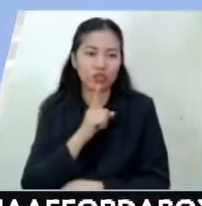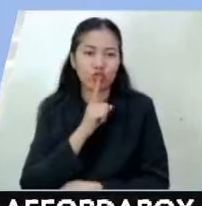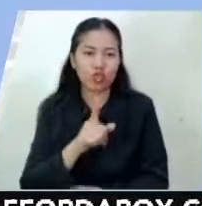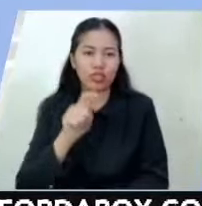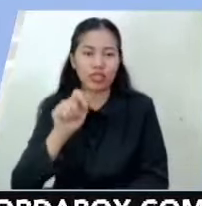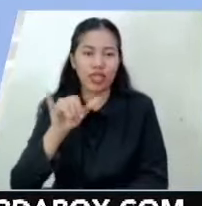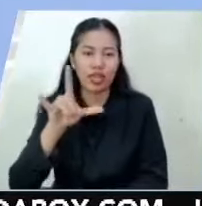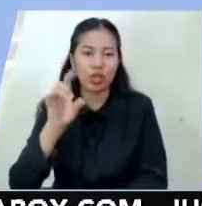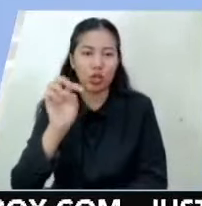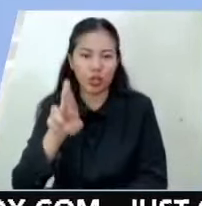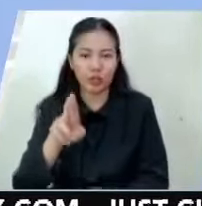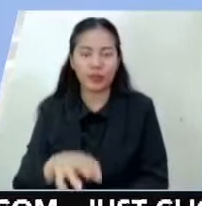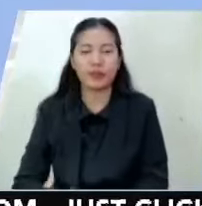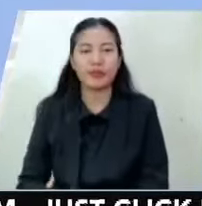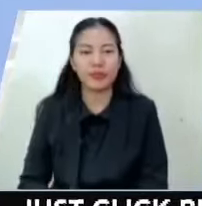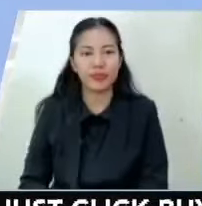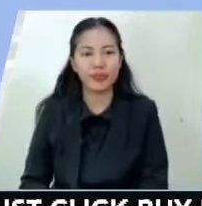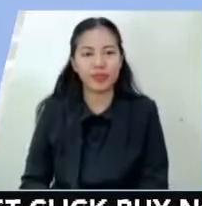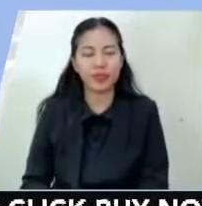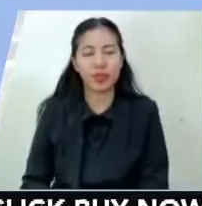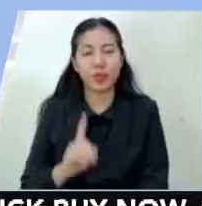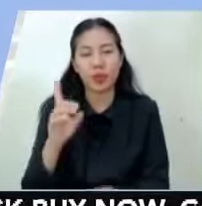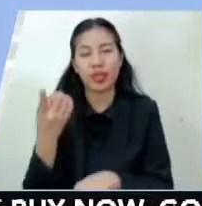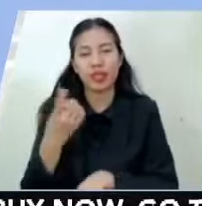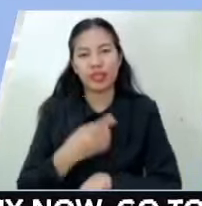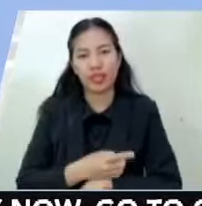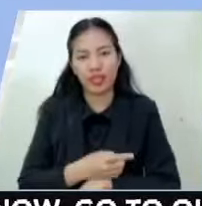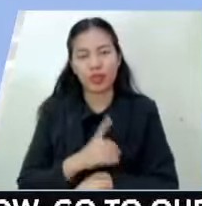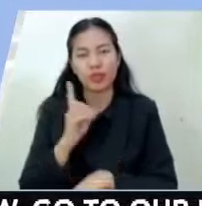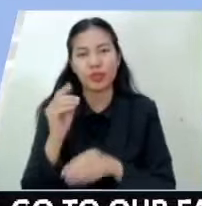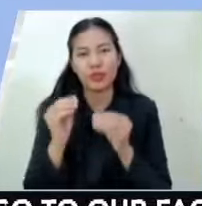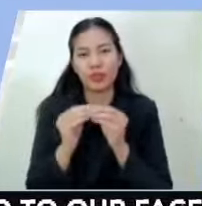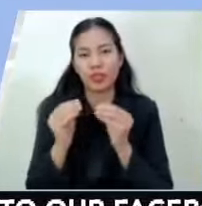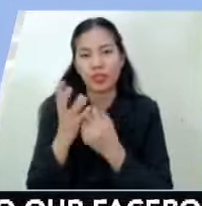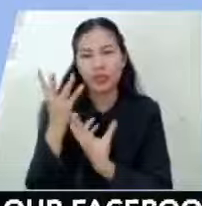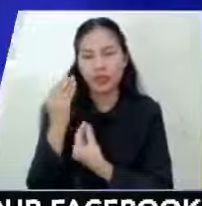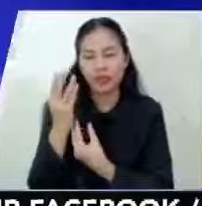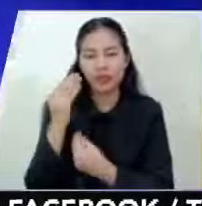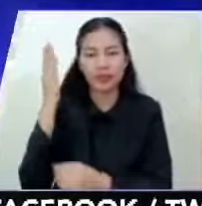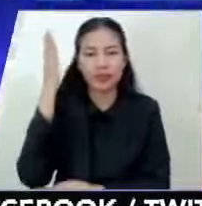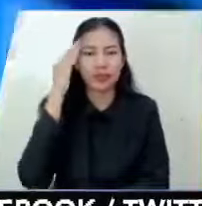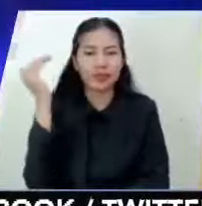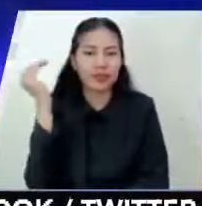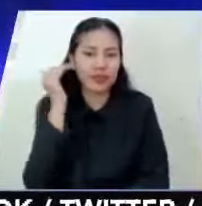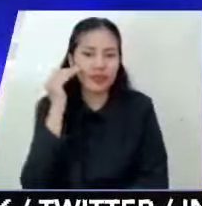Another day, another showbiz update tayo sa mundo ng K-pop.